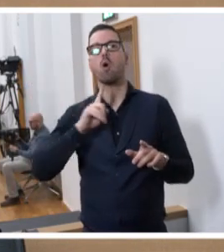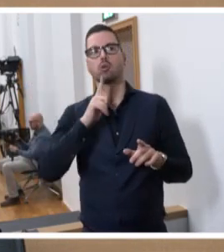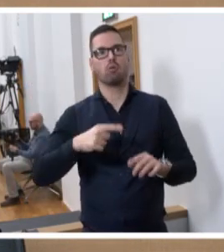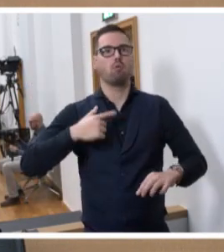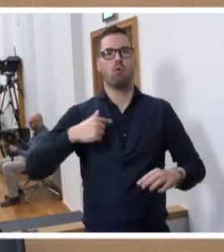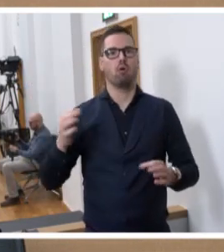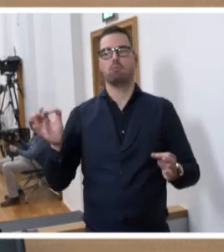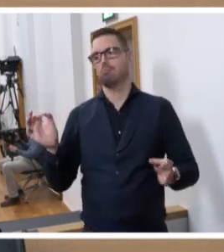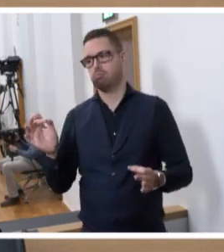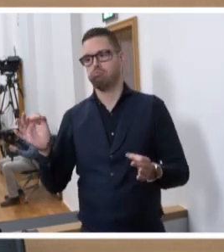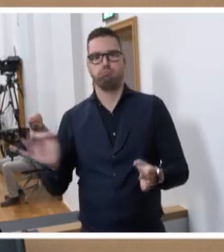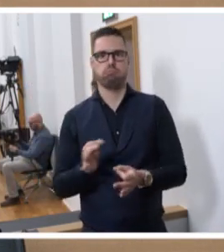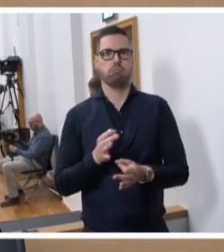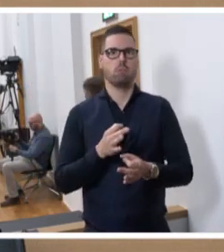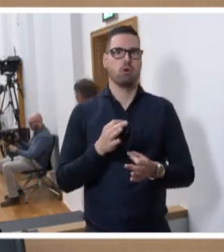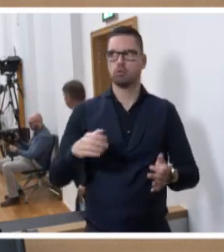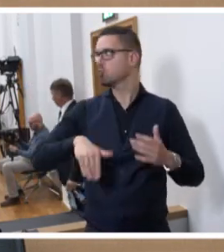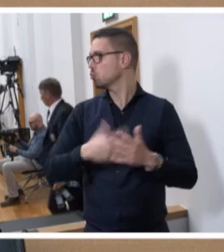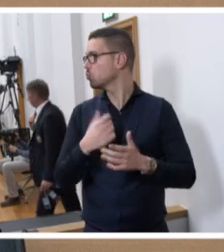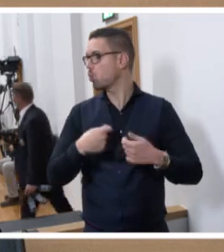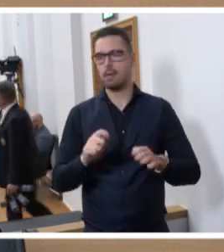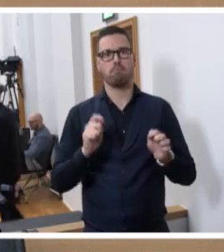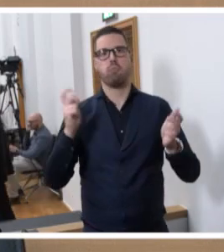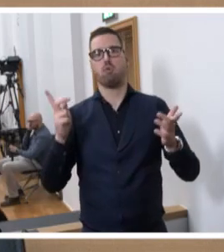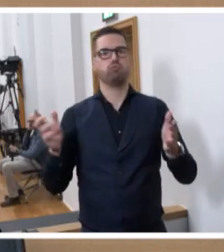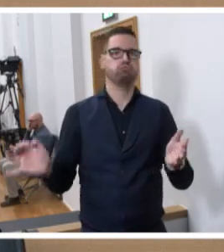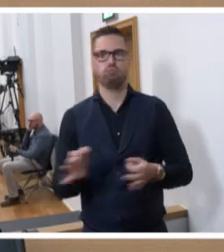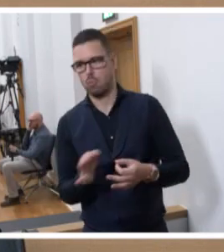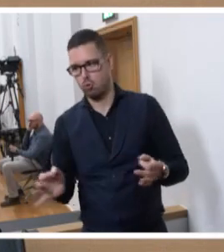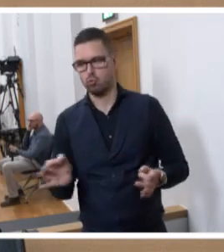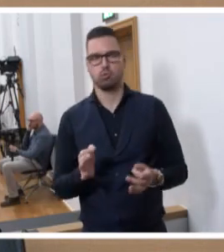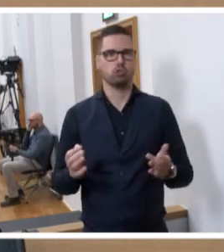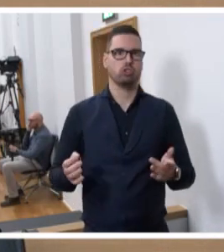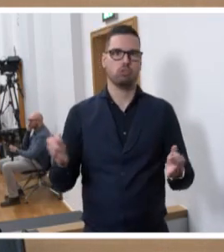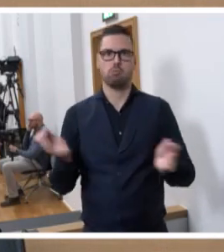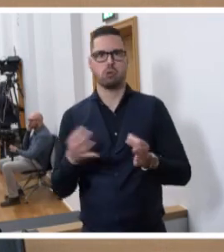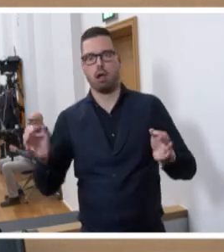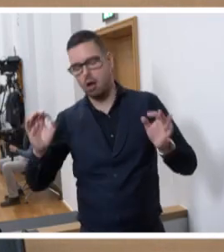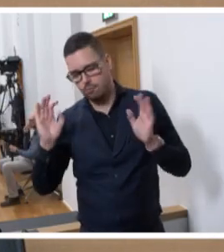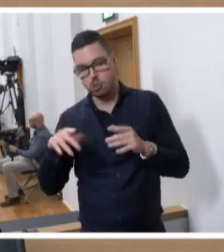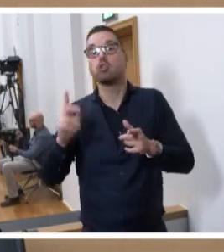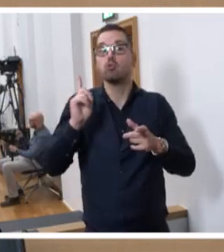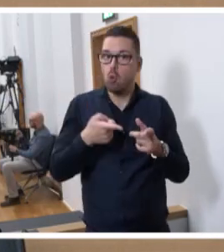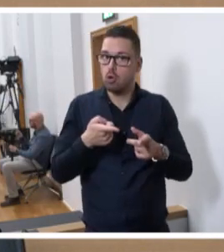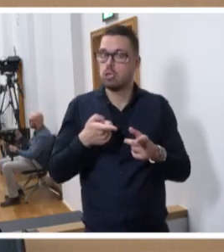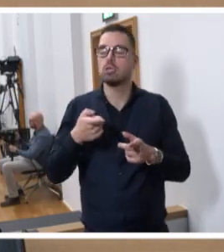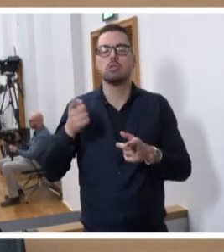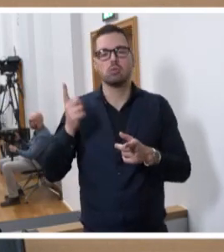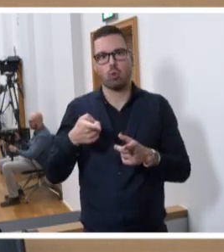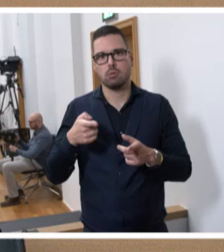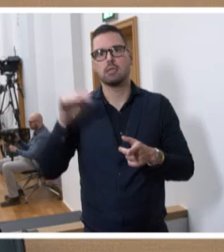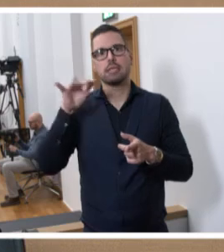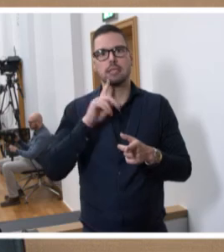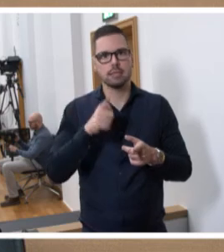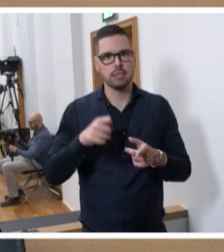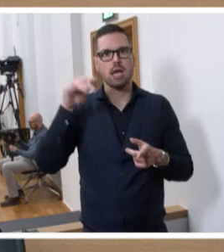brauchen ja gar kein Neubau an Sozialwohnungen der bedarf es gar nicht da das hat er ganz oft gesagt doch und wenn man dann und wenn man sich dann